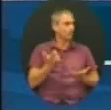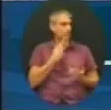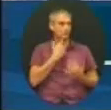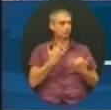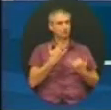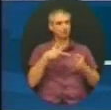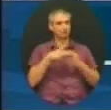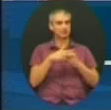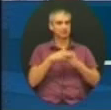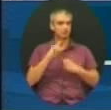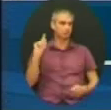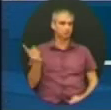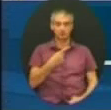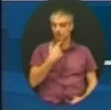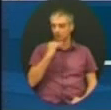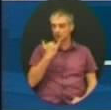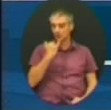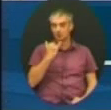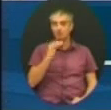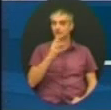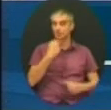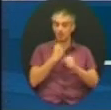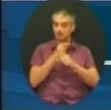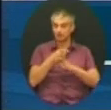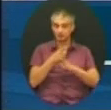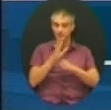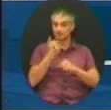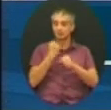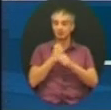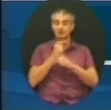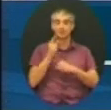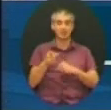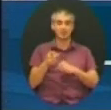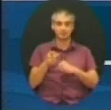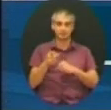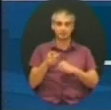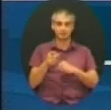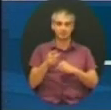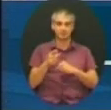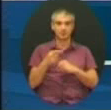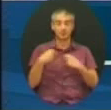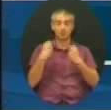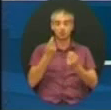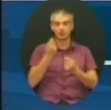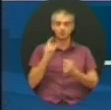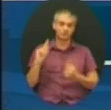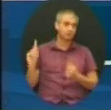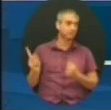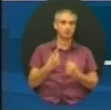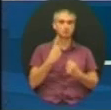עכשיו קיצוץ אירופי. נכון, ואם עשיתם את זה, תיתנו את הכסף לכל